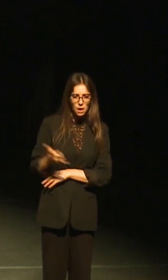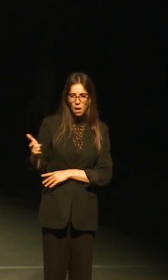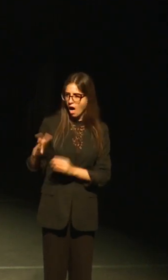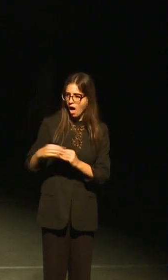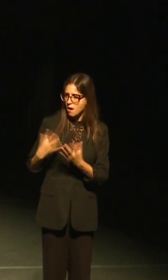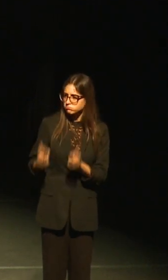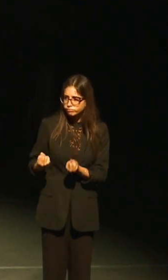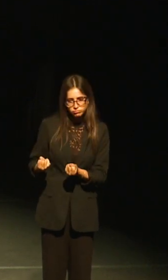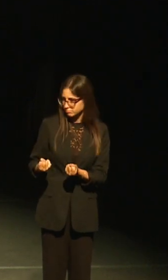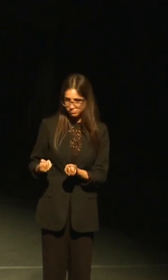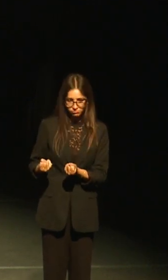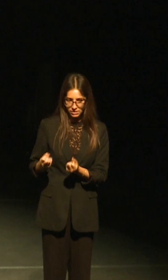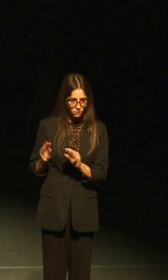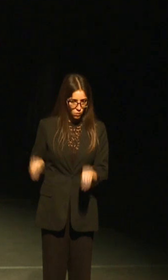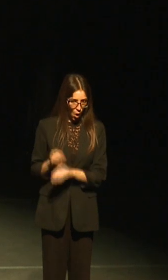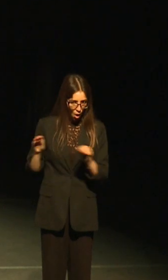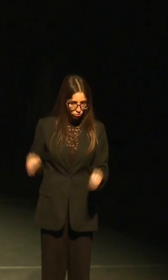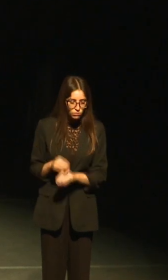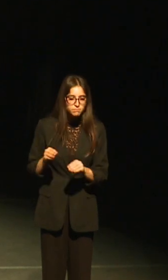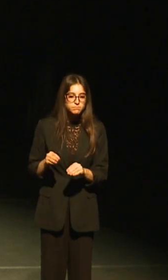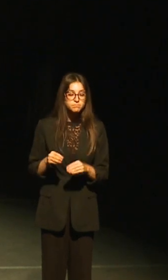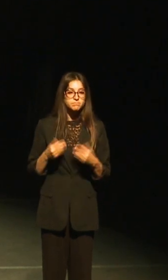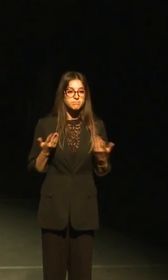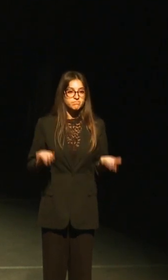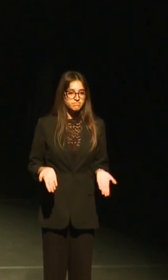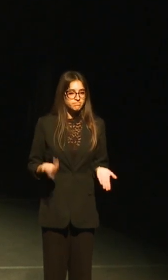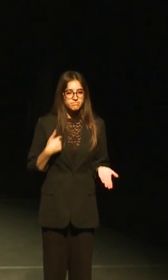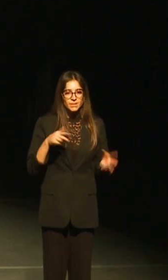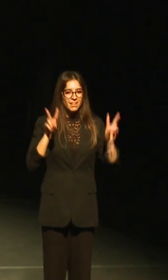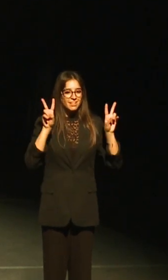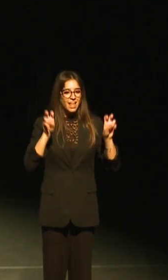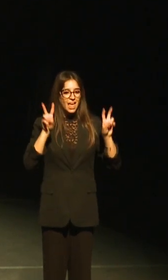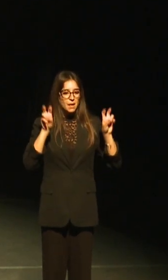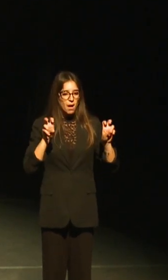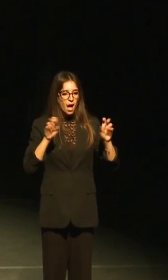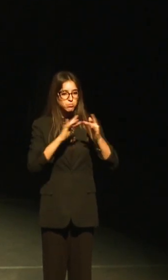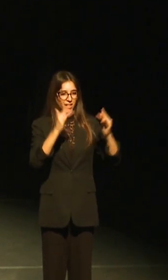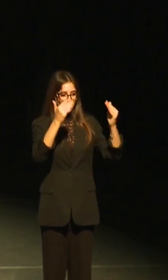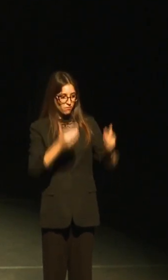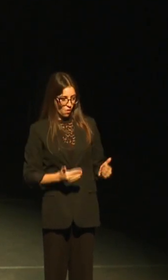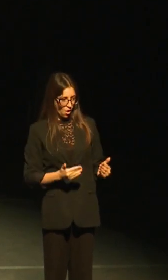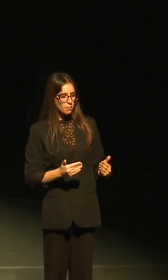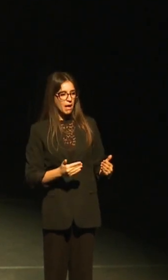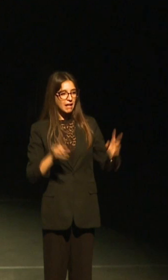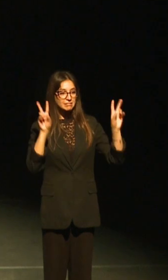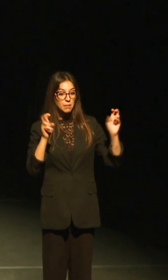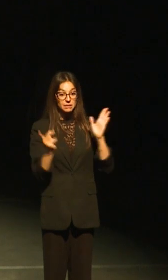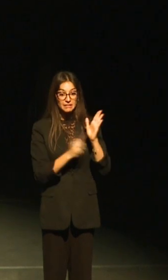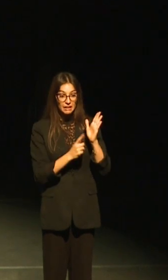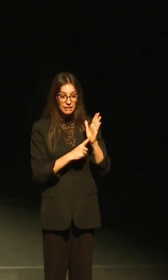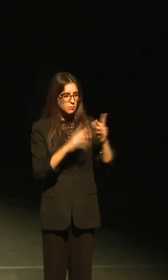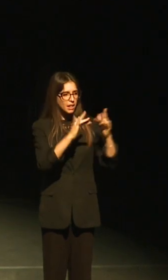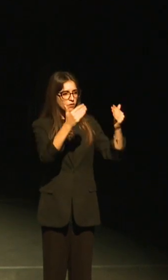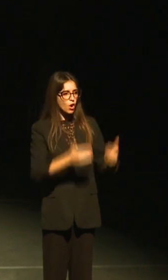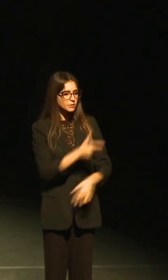nulla oggi noi non abbiamo il tema dei diritti all'interno di piattaforme sindacali